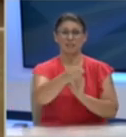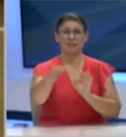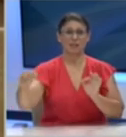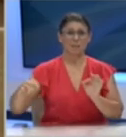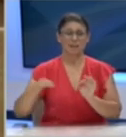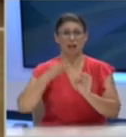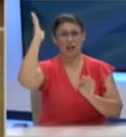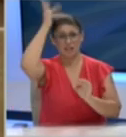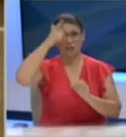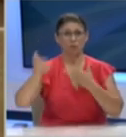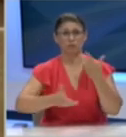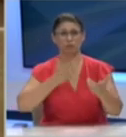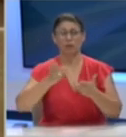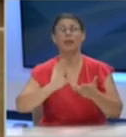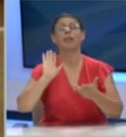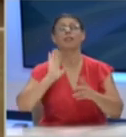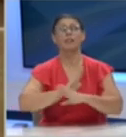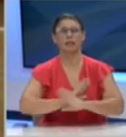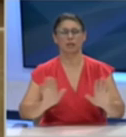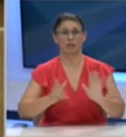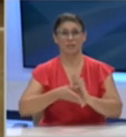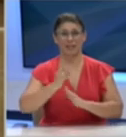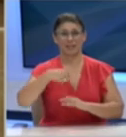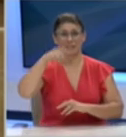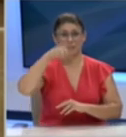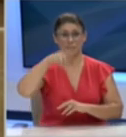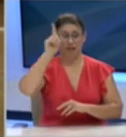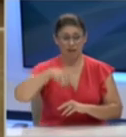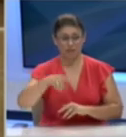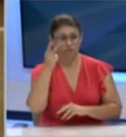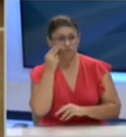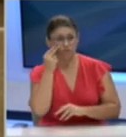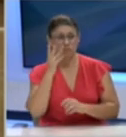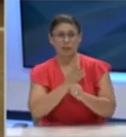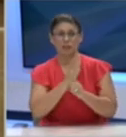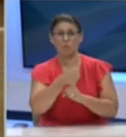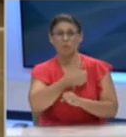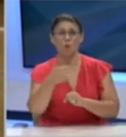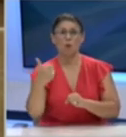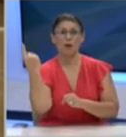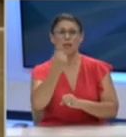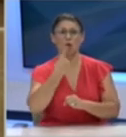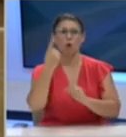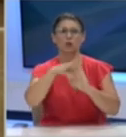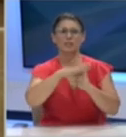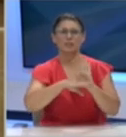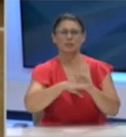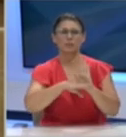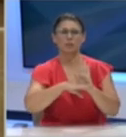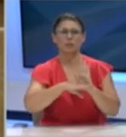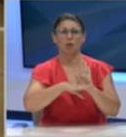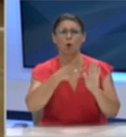τελειώσαμε. Επί 13 μέρες παρακολουθούμε την καταστροφή ενός μοναδικού οικοσυστήματος